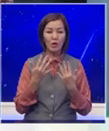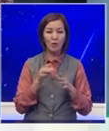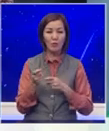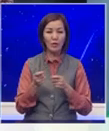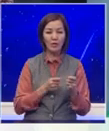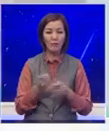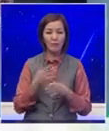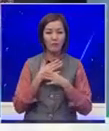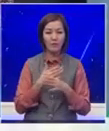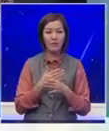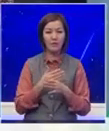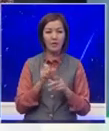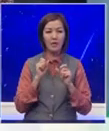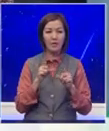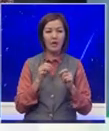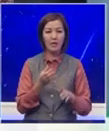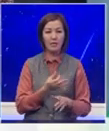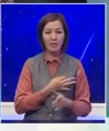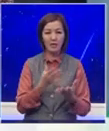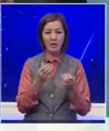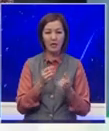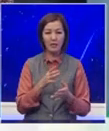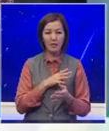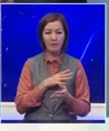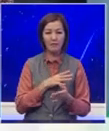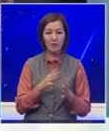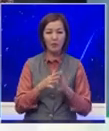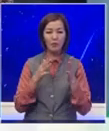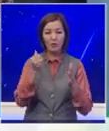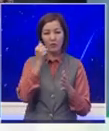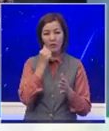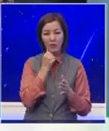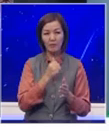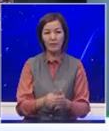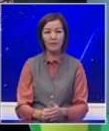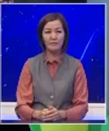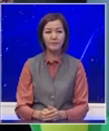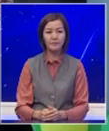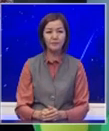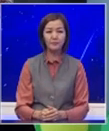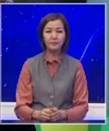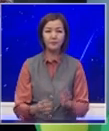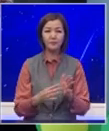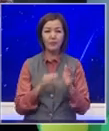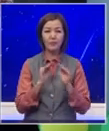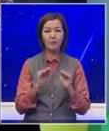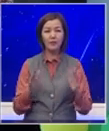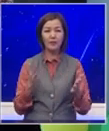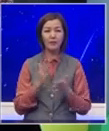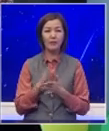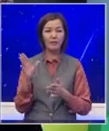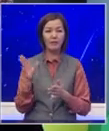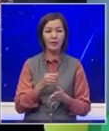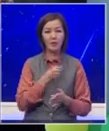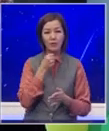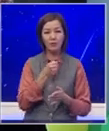әкімшілігінің арқасында алтын алқаға ие болып отырмын. Көп-көп рахмет оларға. 9 балам бар. Олардың бәрі